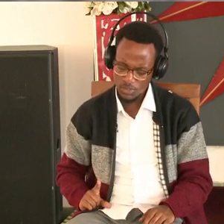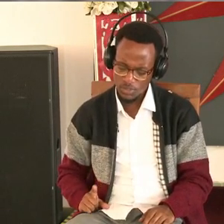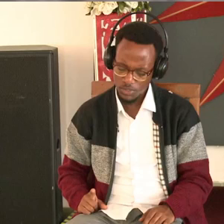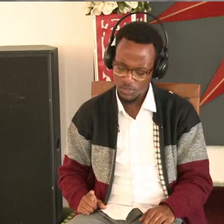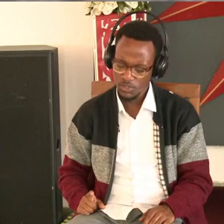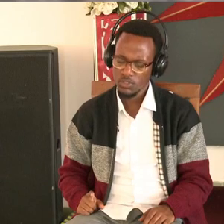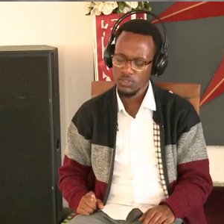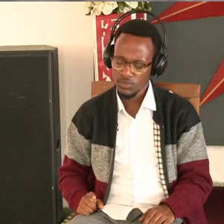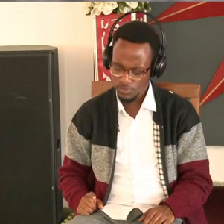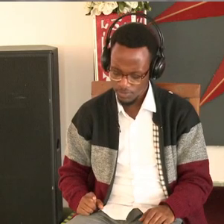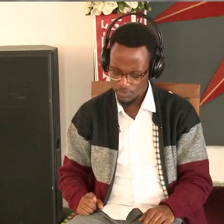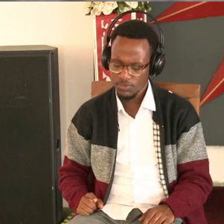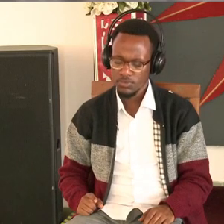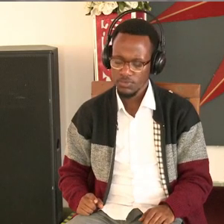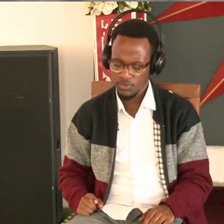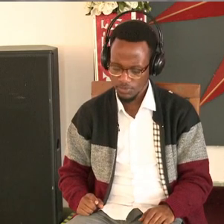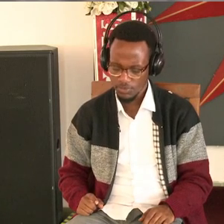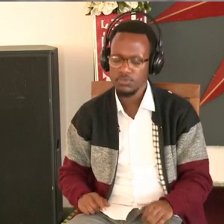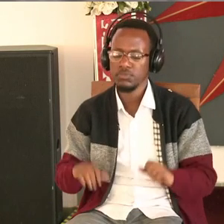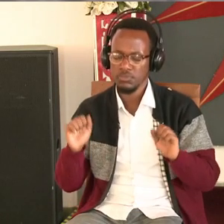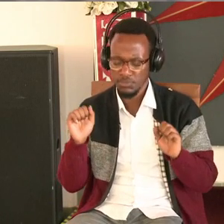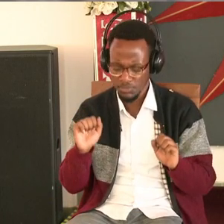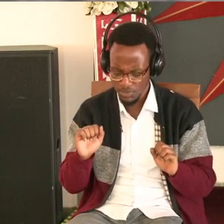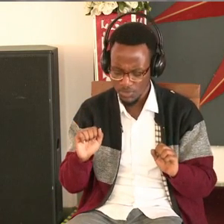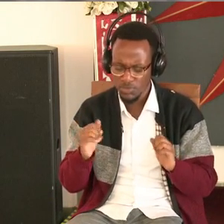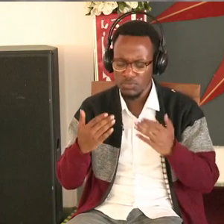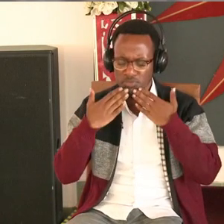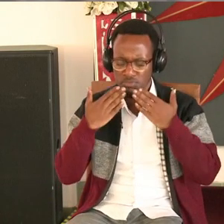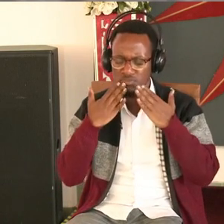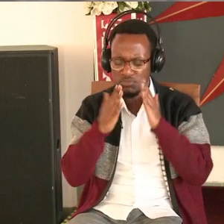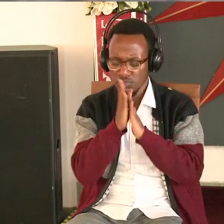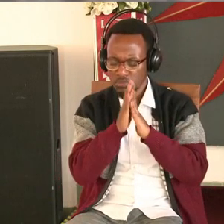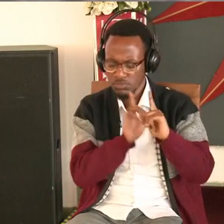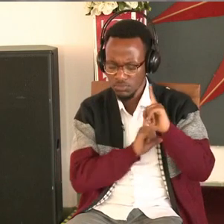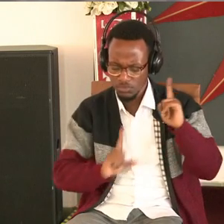remercions et louons ton nom merveilleux et